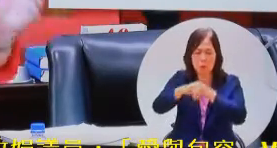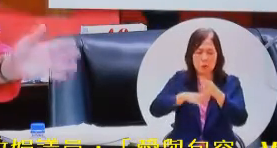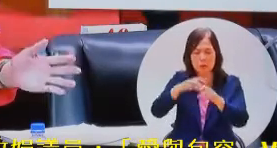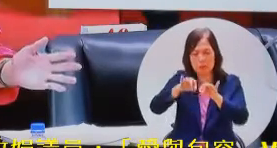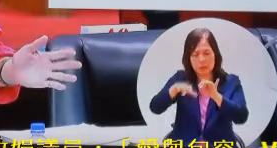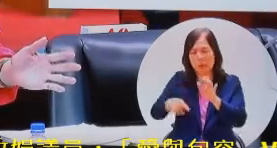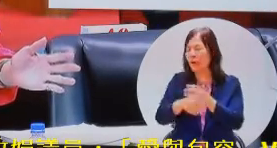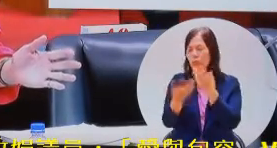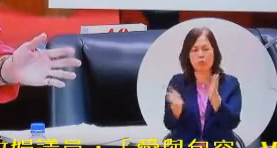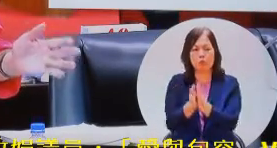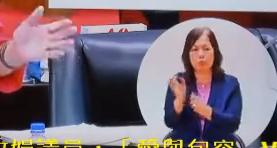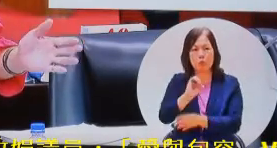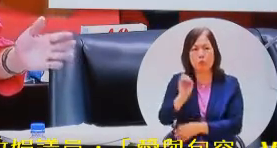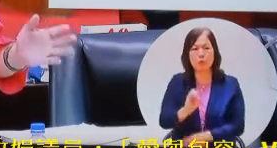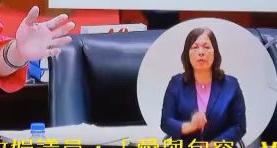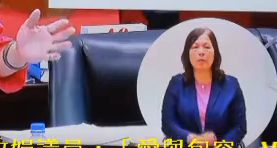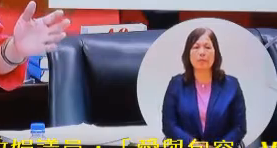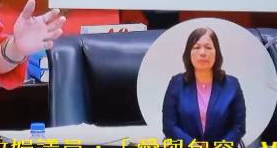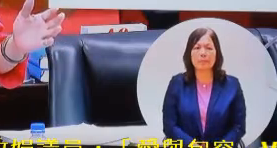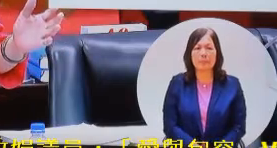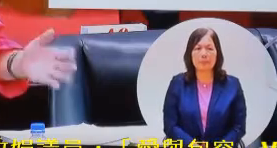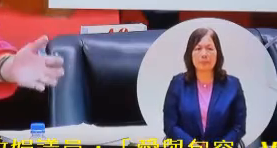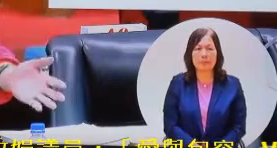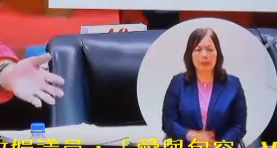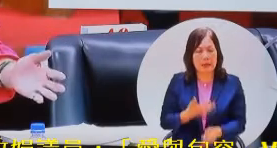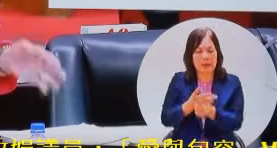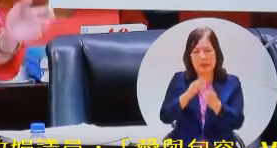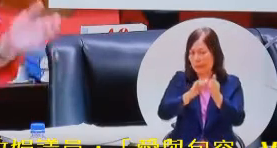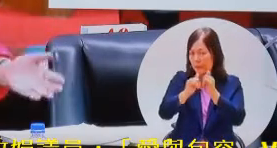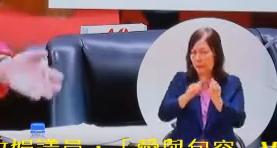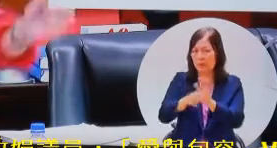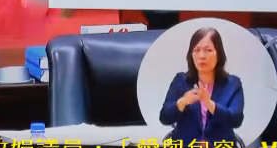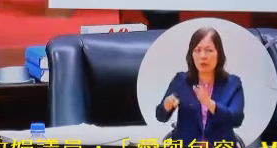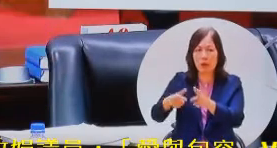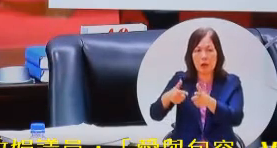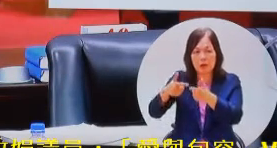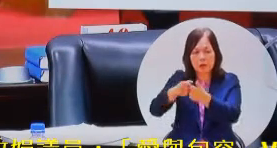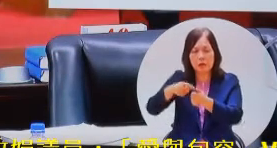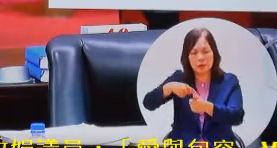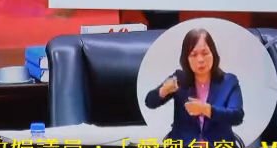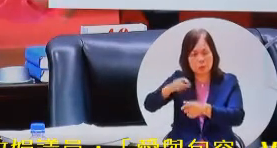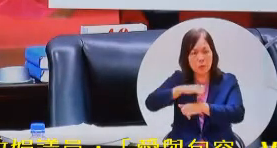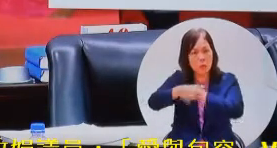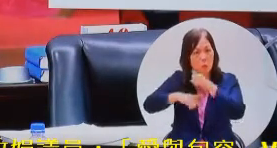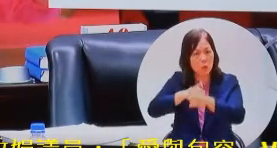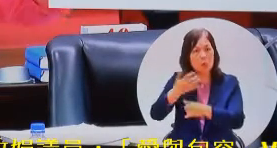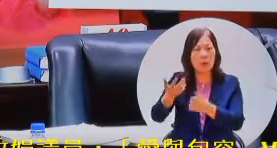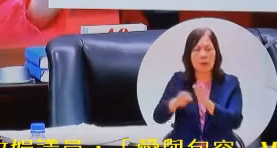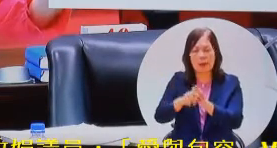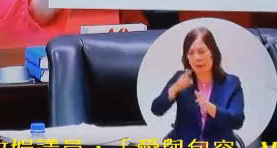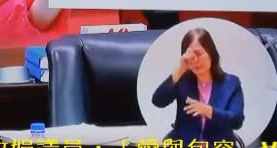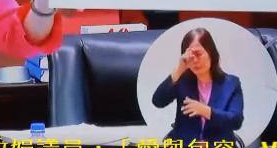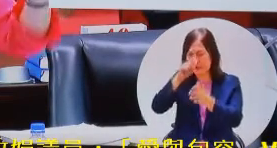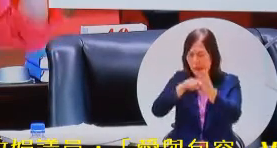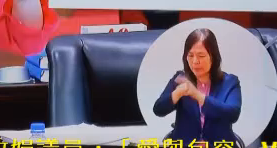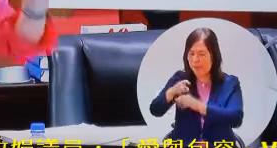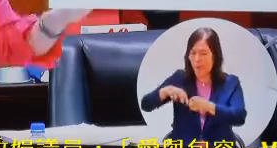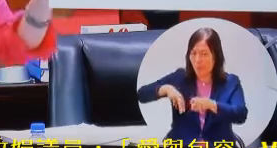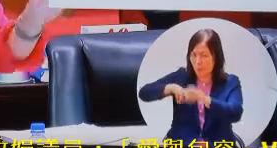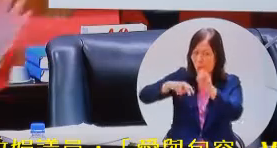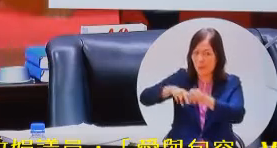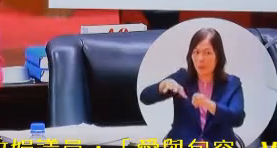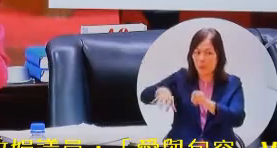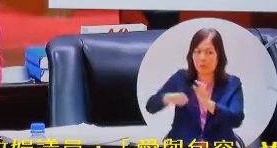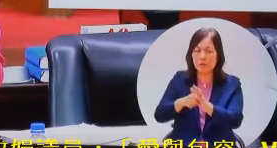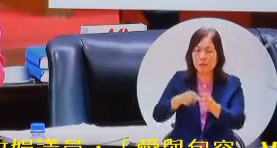民的适当的地方作为一个市民活动的，所以他们也期待说这个足球场是不是也一样，这个三